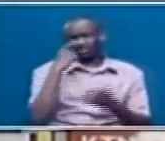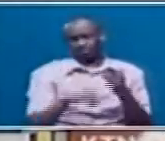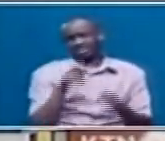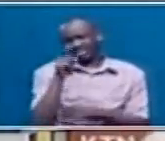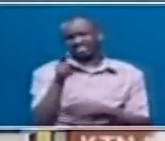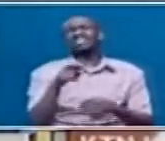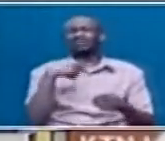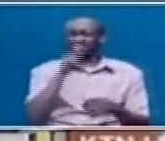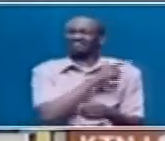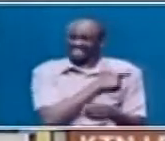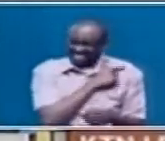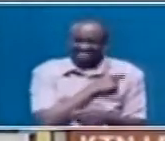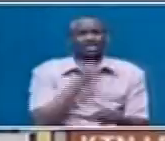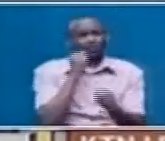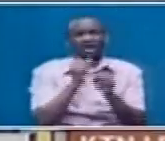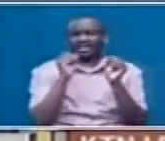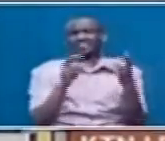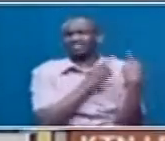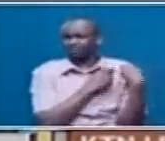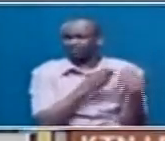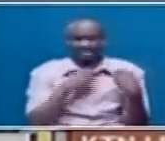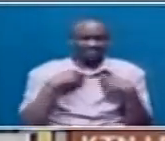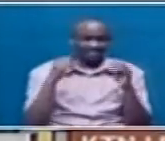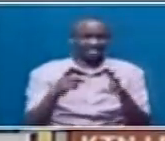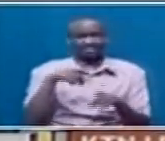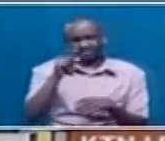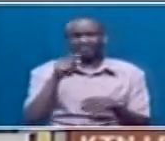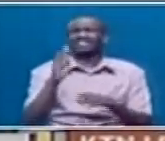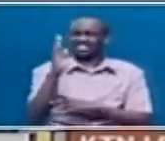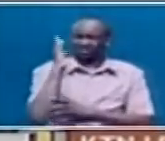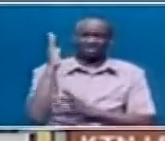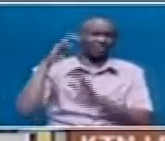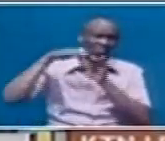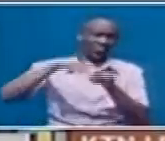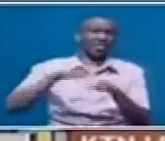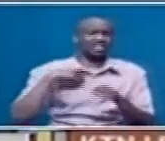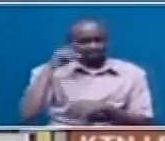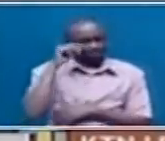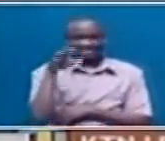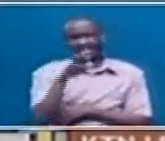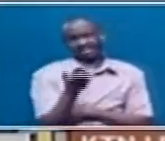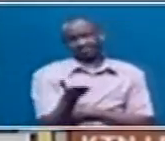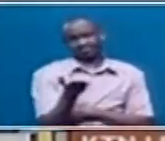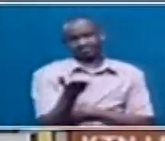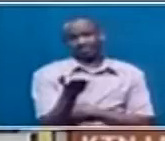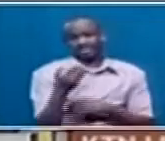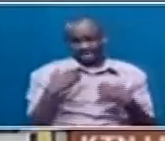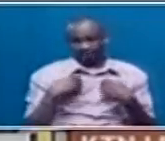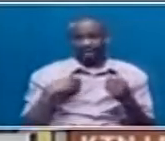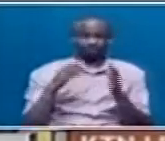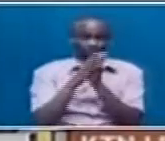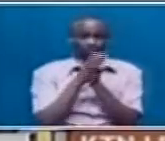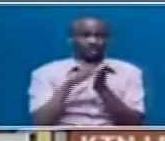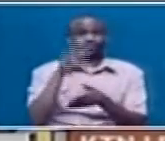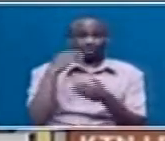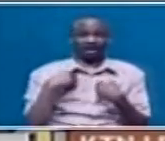kwamba utepetevu wao umechangia pakubwa katika kudorora kwa usalama mjini Mombasa. Mwanahabari mwenzangu John Juma na